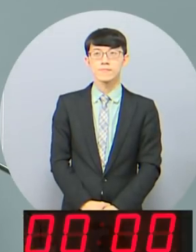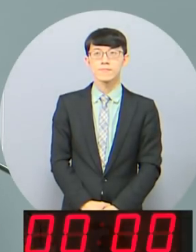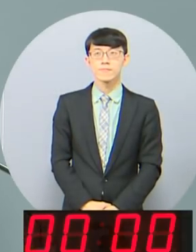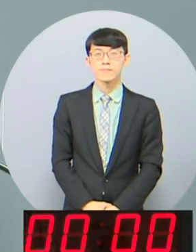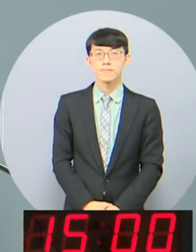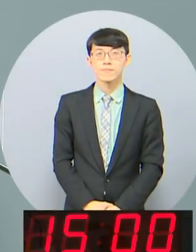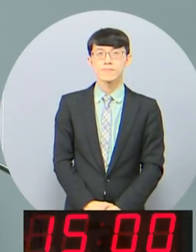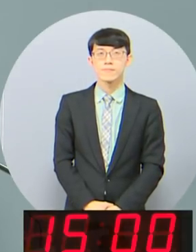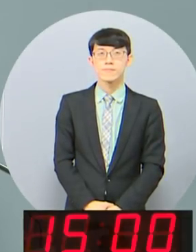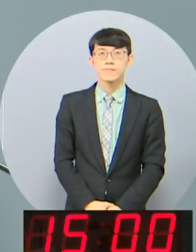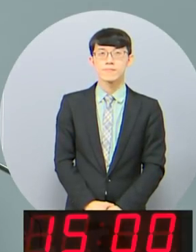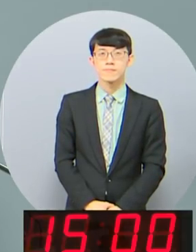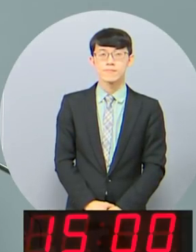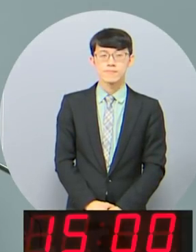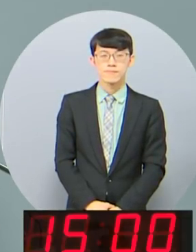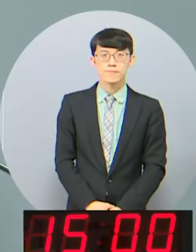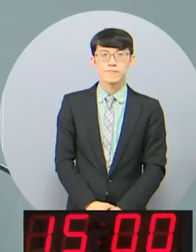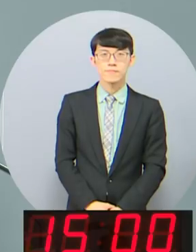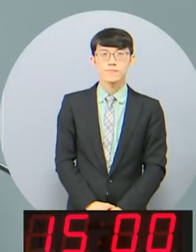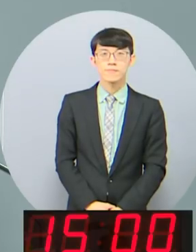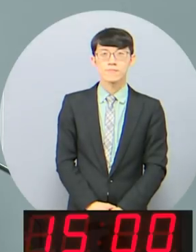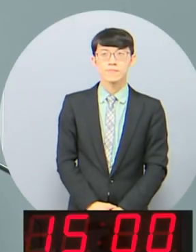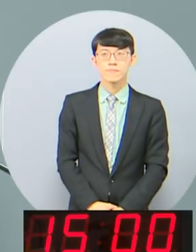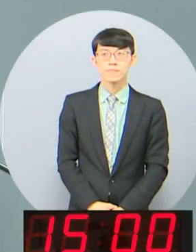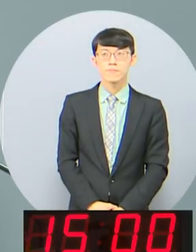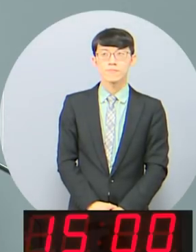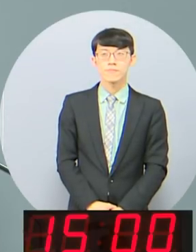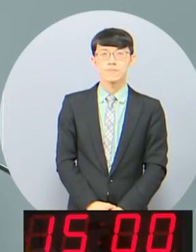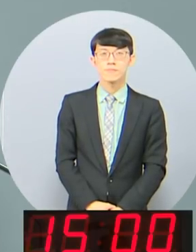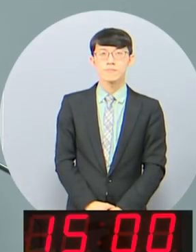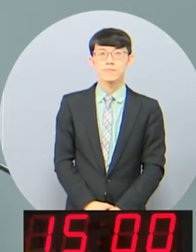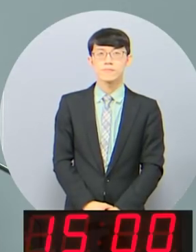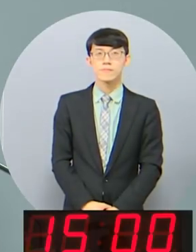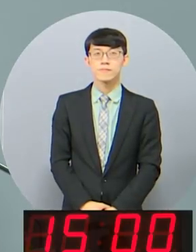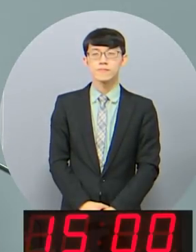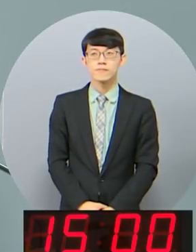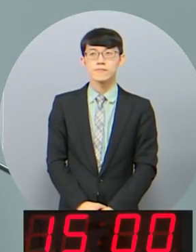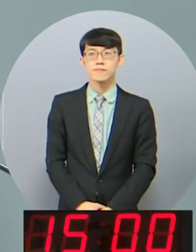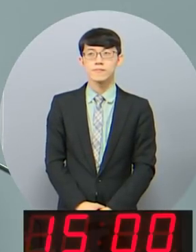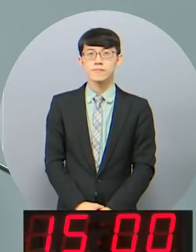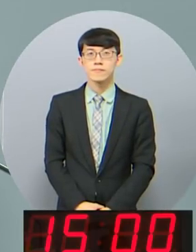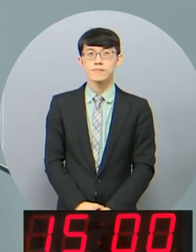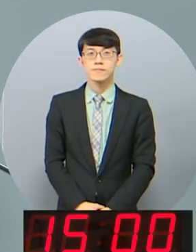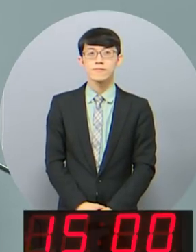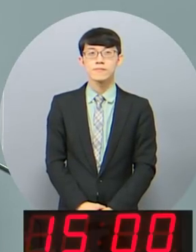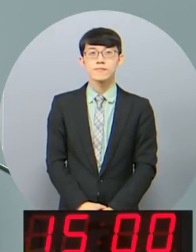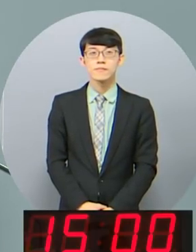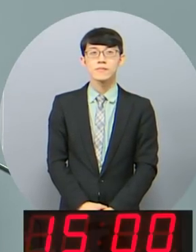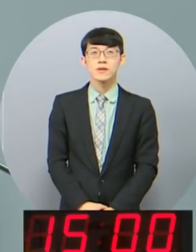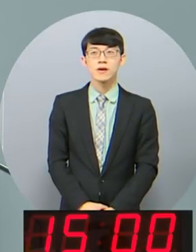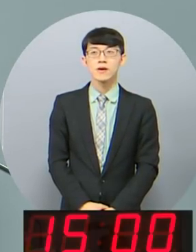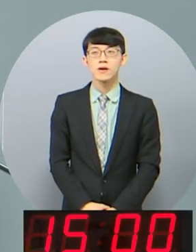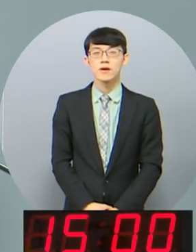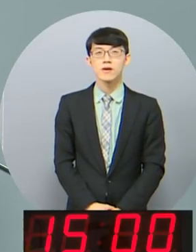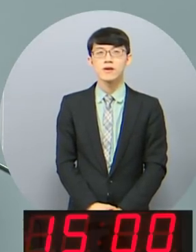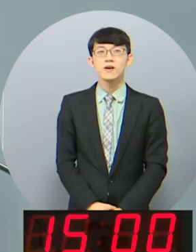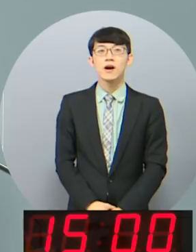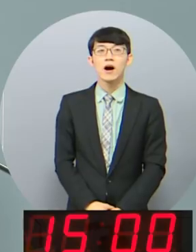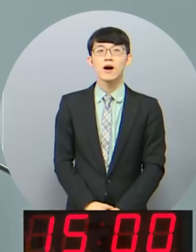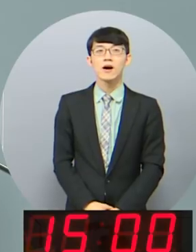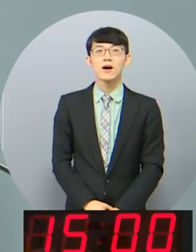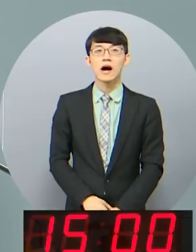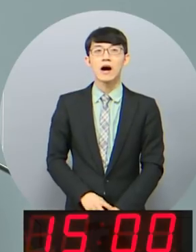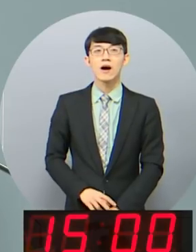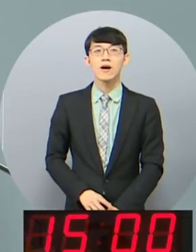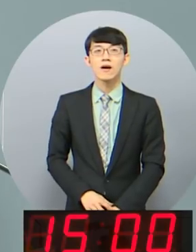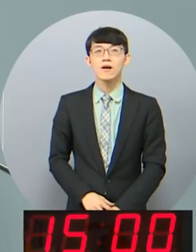现在请第二位登记二号候选人吕金鸿先生上台发表政见，第一次